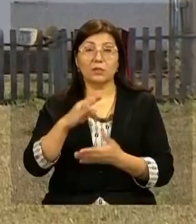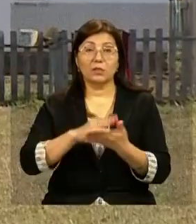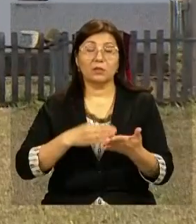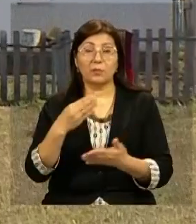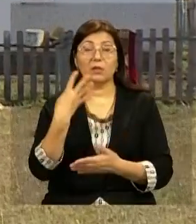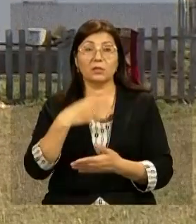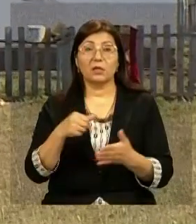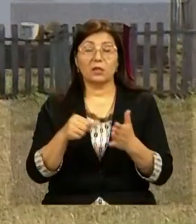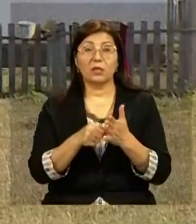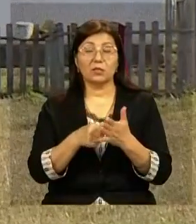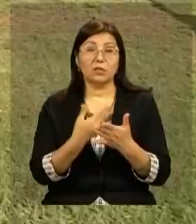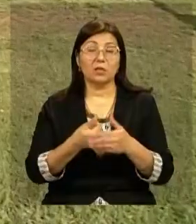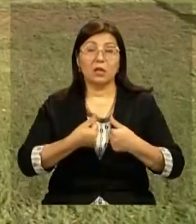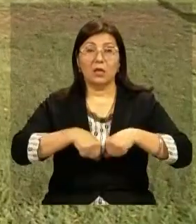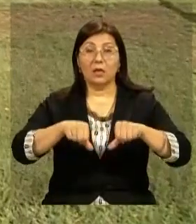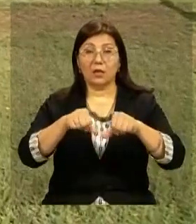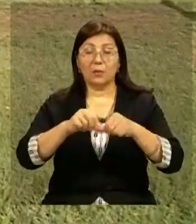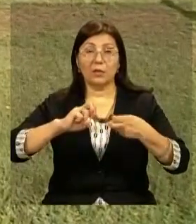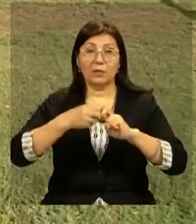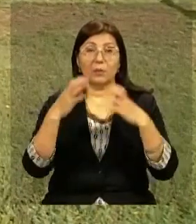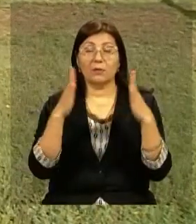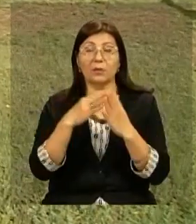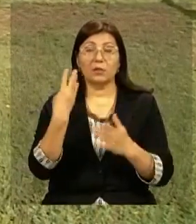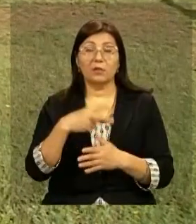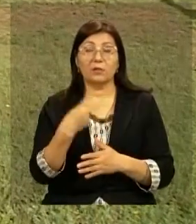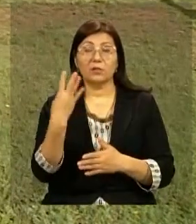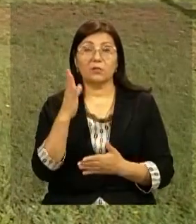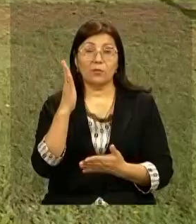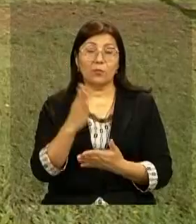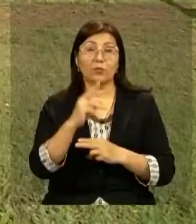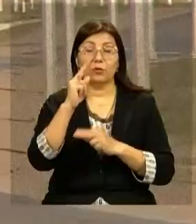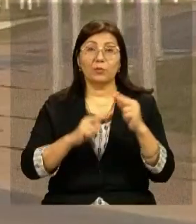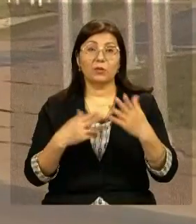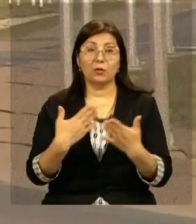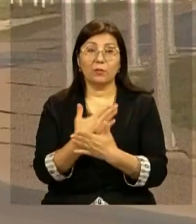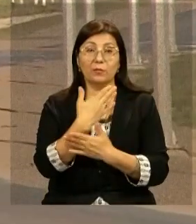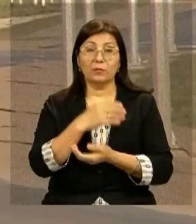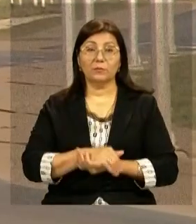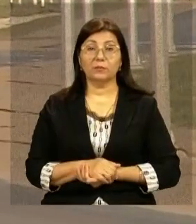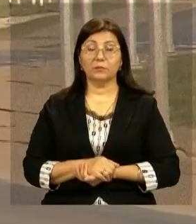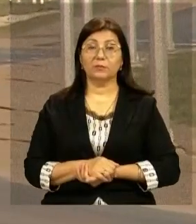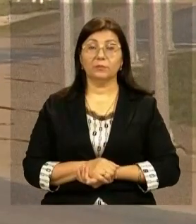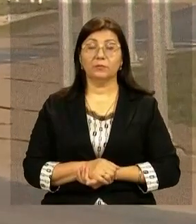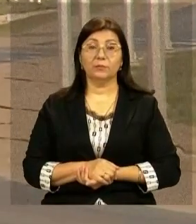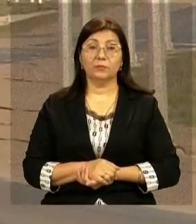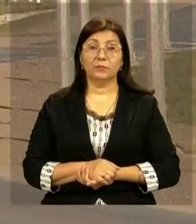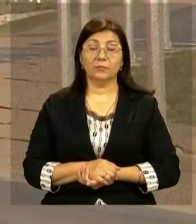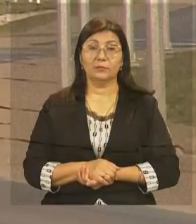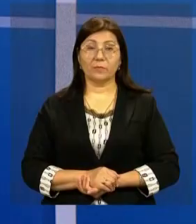Из 46 признанных комиссией поврежденными домов 24 будут построены заново. Владимир Федотов, Руслан Ильтаев,